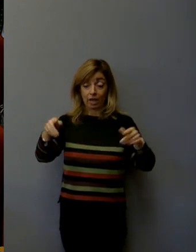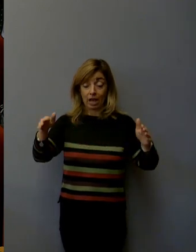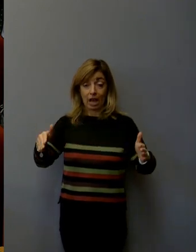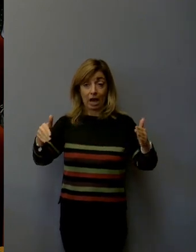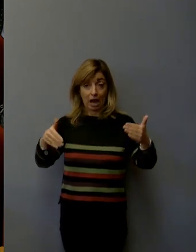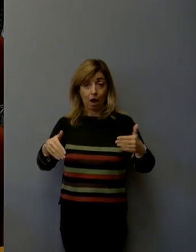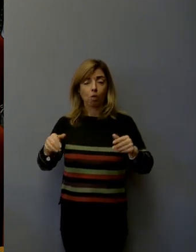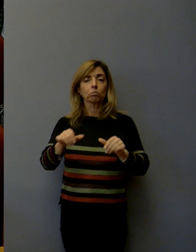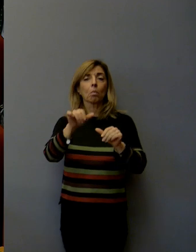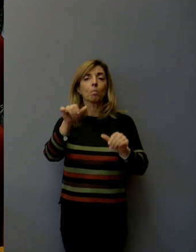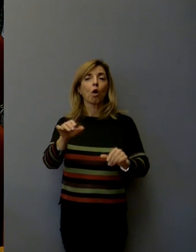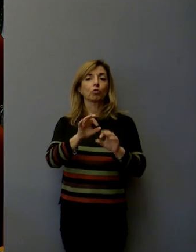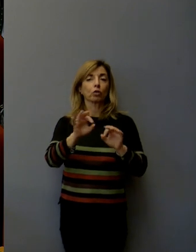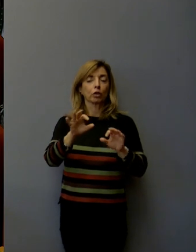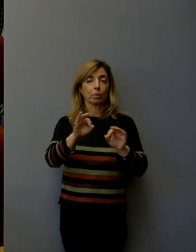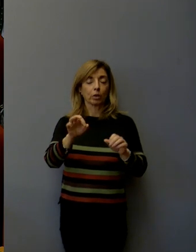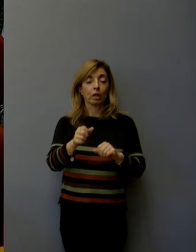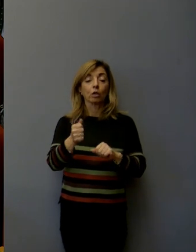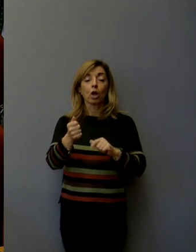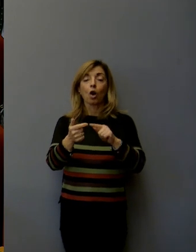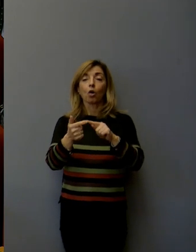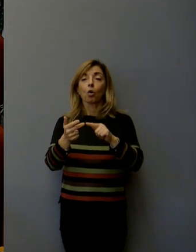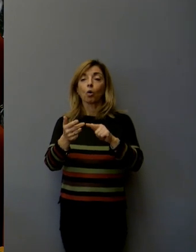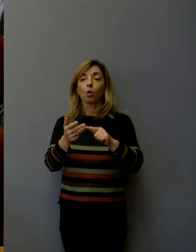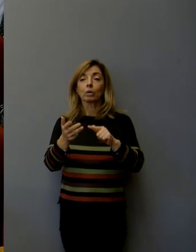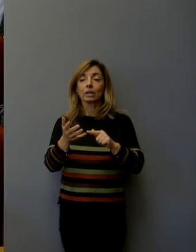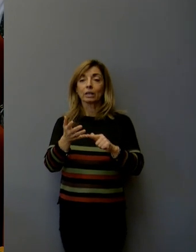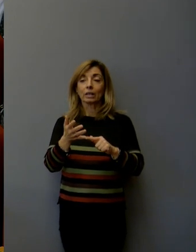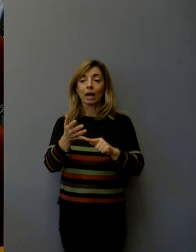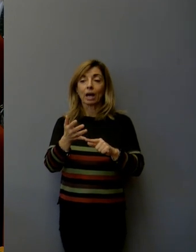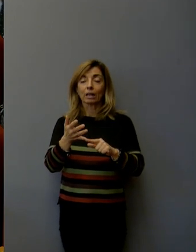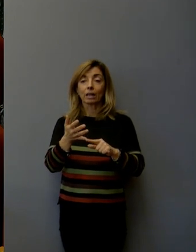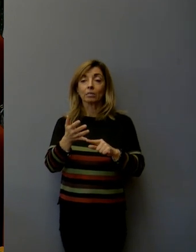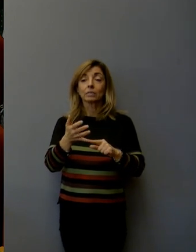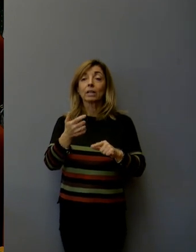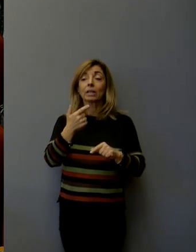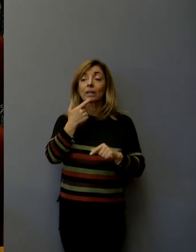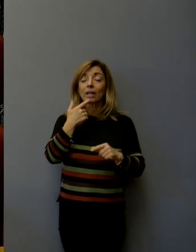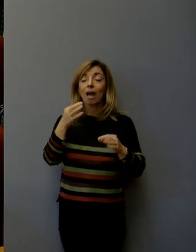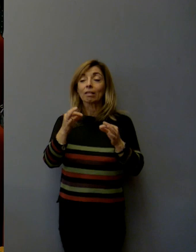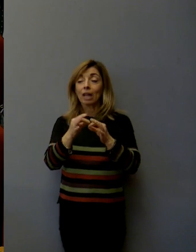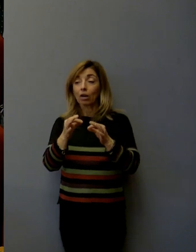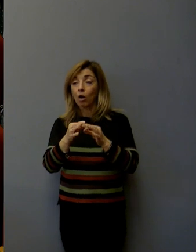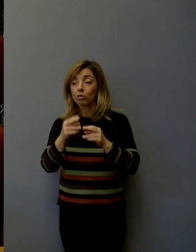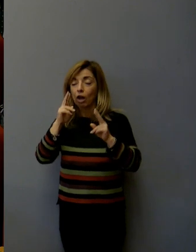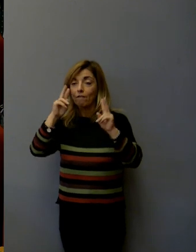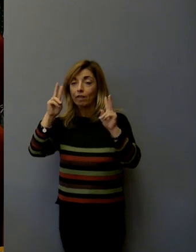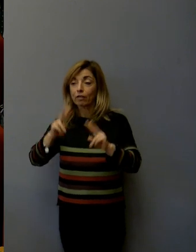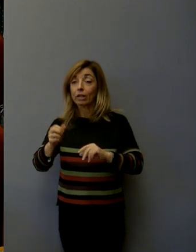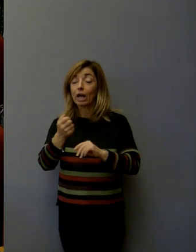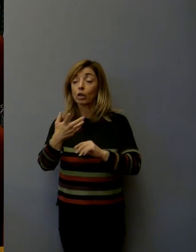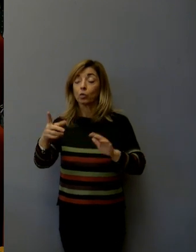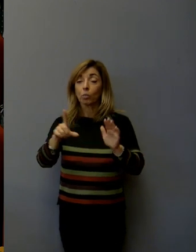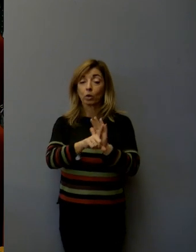Chi è d'accordo o meno sul fatto che si verificasse il numero legale questa possibilità è negata di fatto